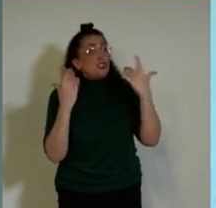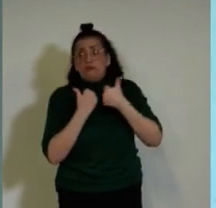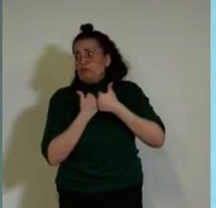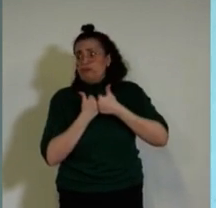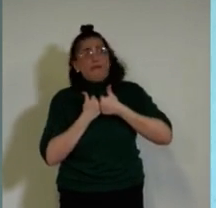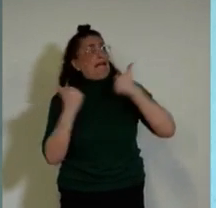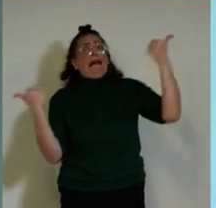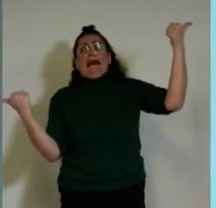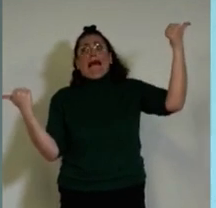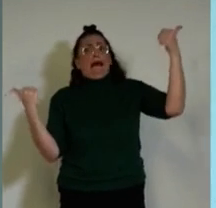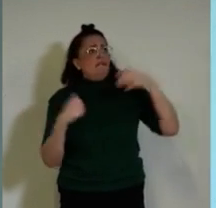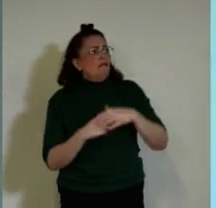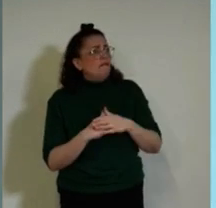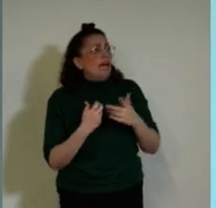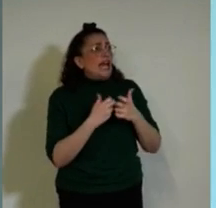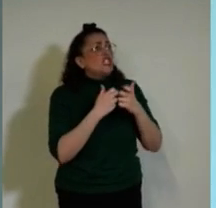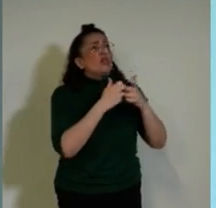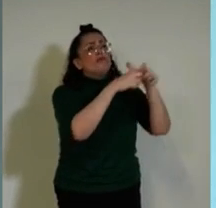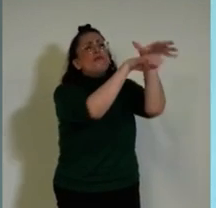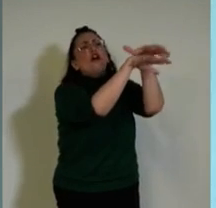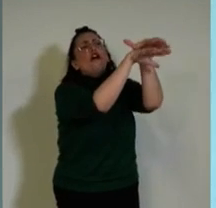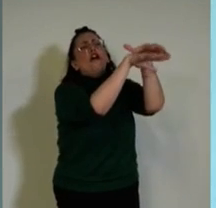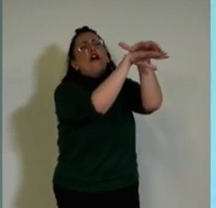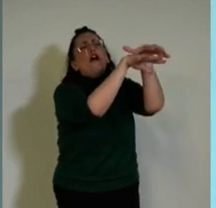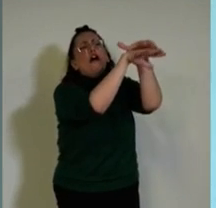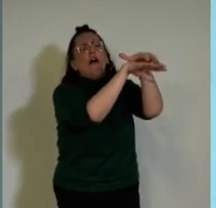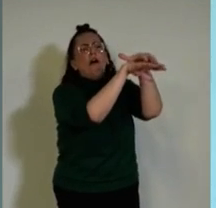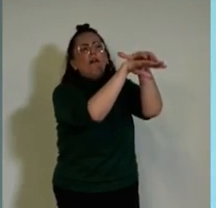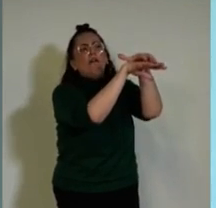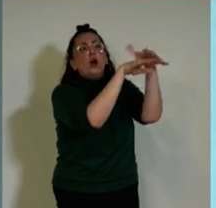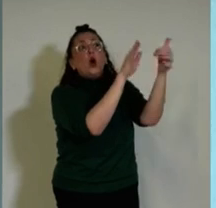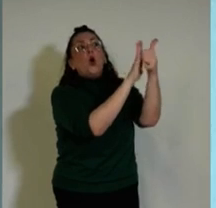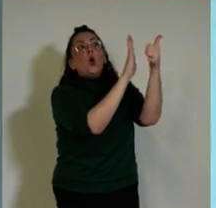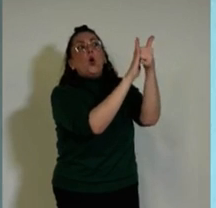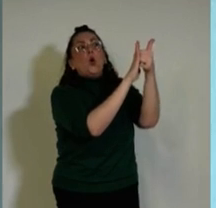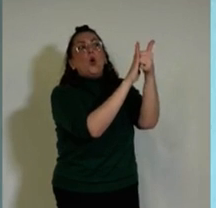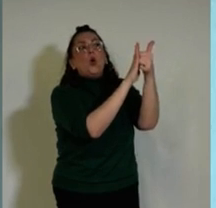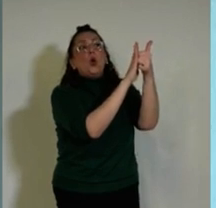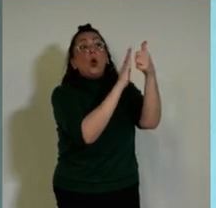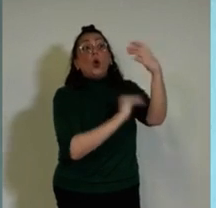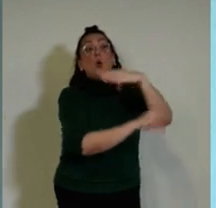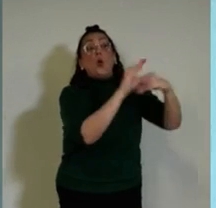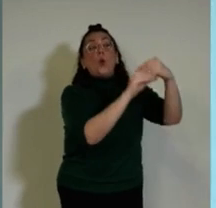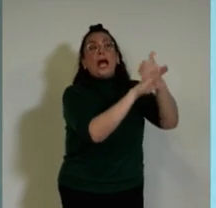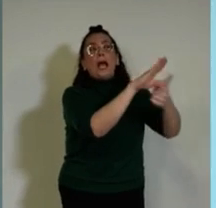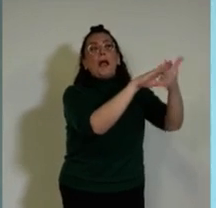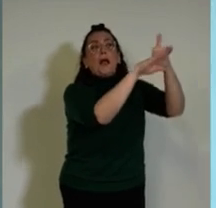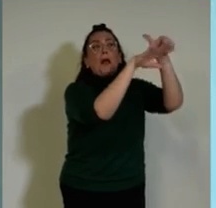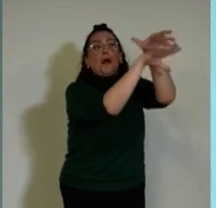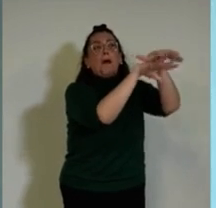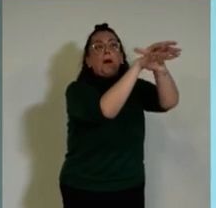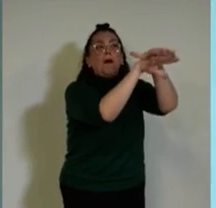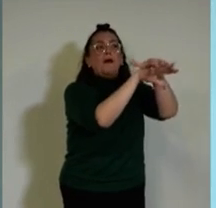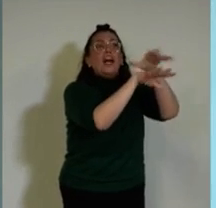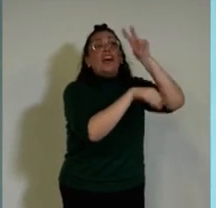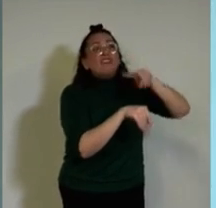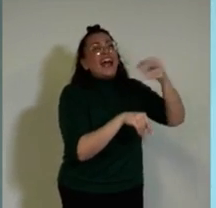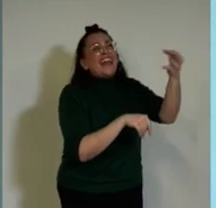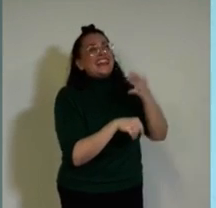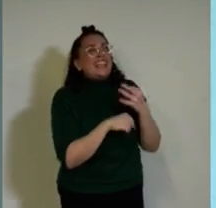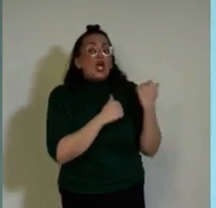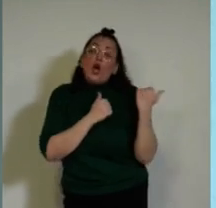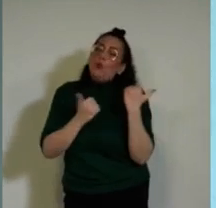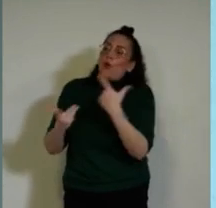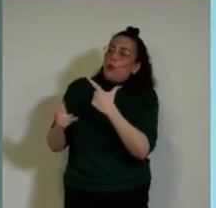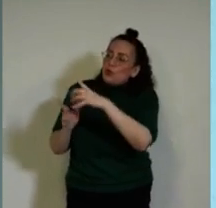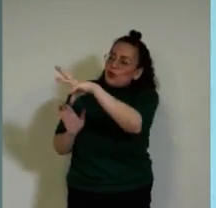sur un entre-soi de gouvernance entre acteurs de l'exécutif qu'un vrai pacte de gouvernance. Et quand on parle, et d'ailleurs